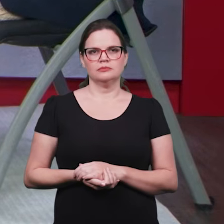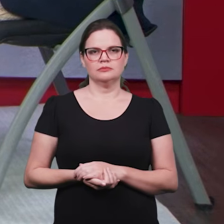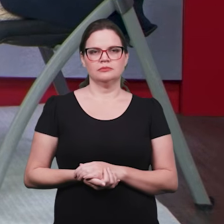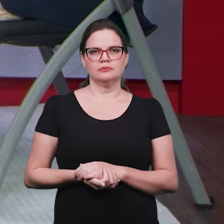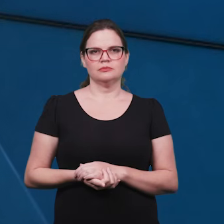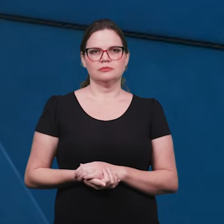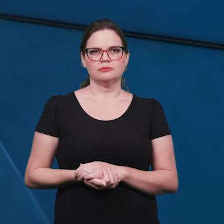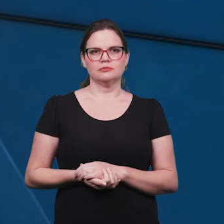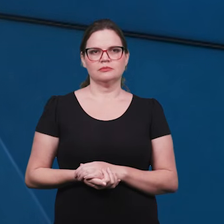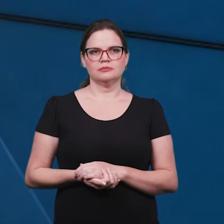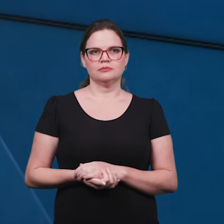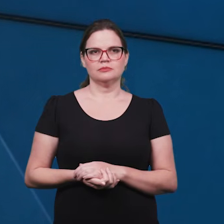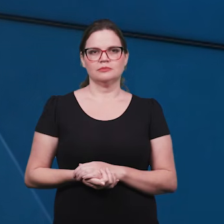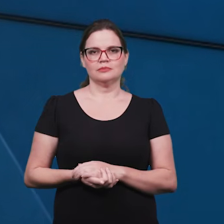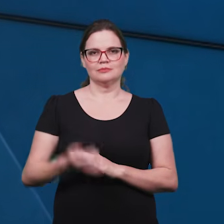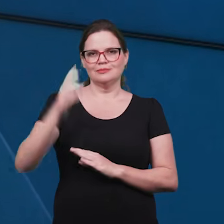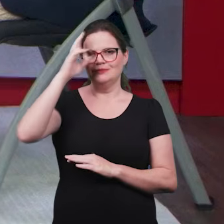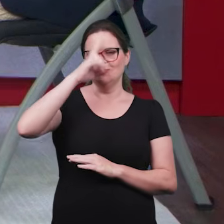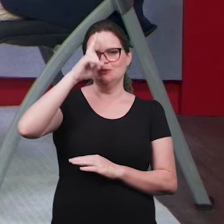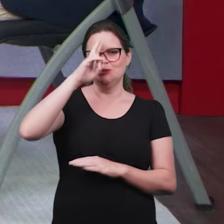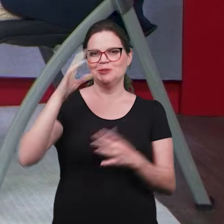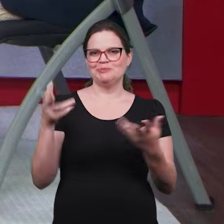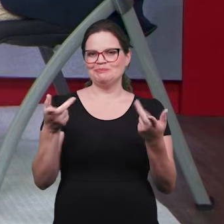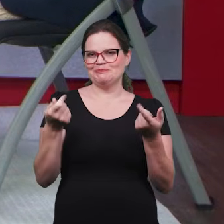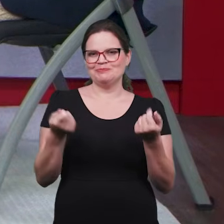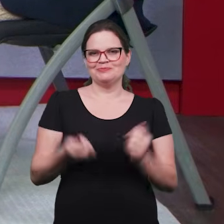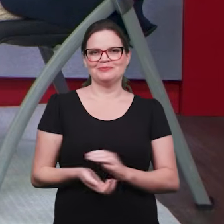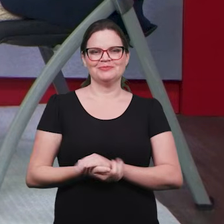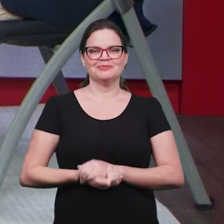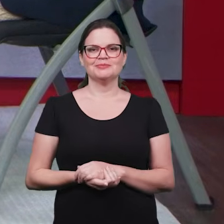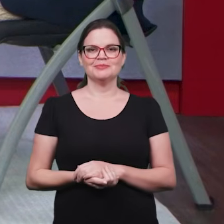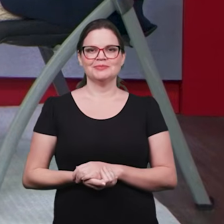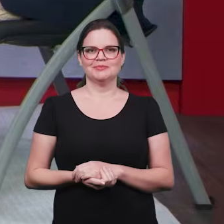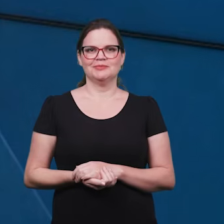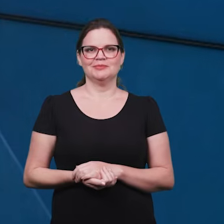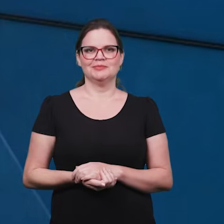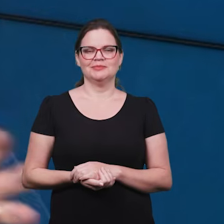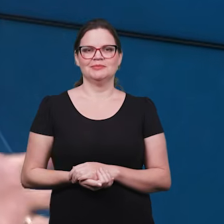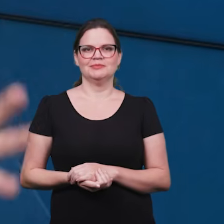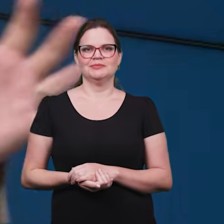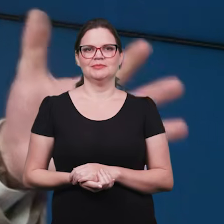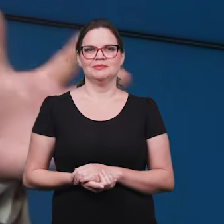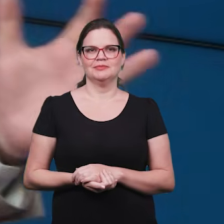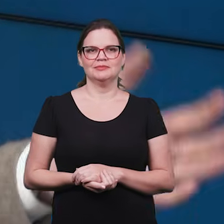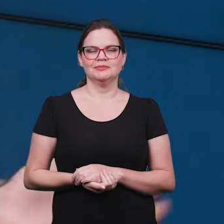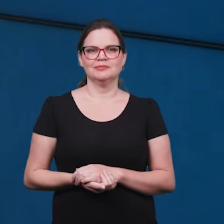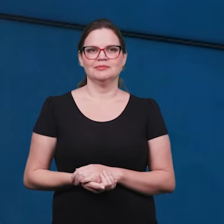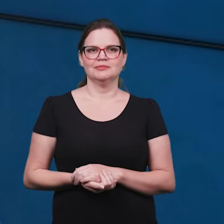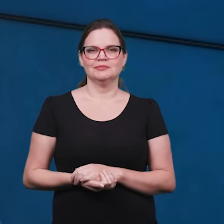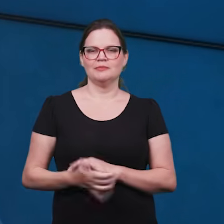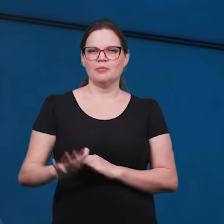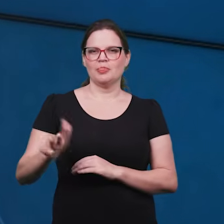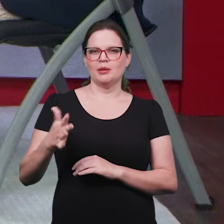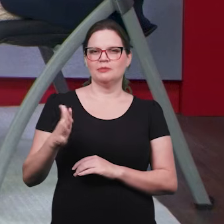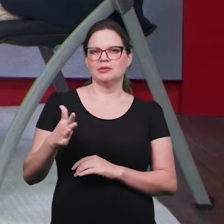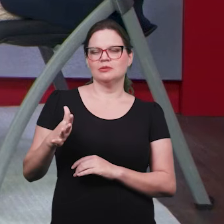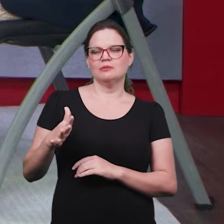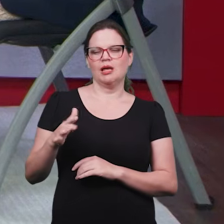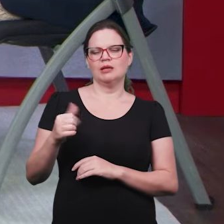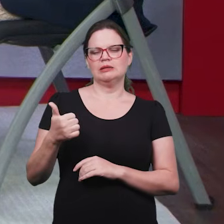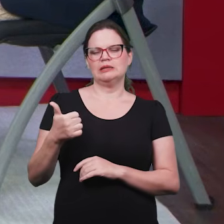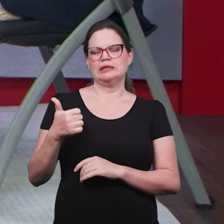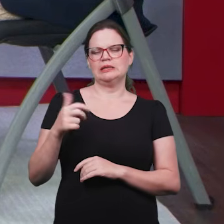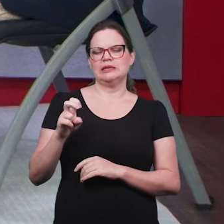на твою жизнь личность? Чудесная история. É uma história maravilhosa. Где-то 15-17 лет назад Há